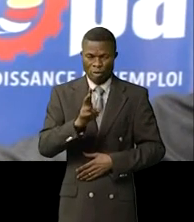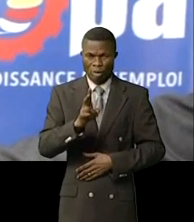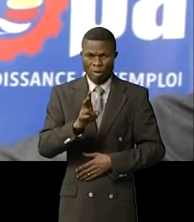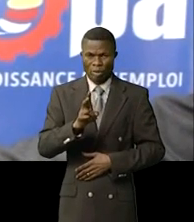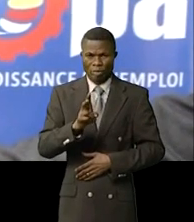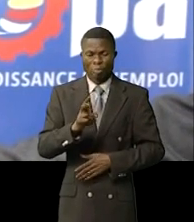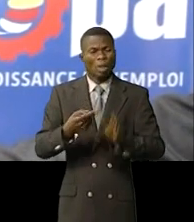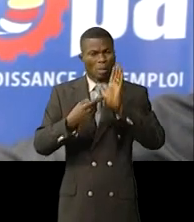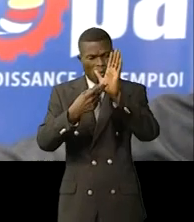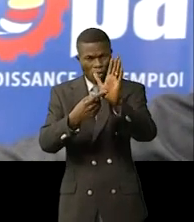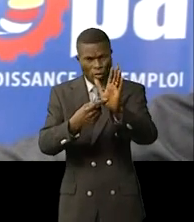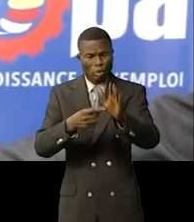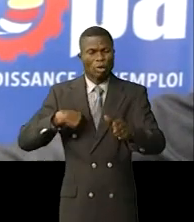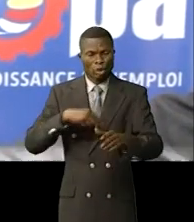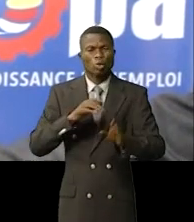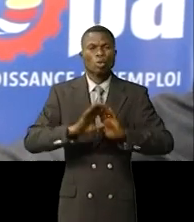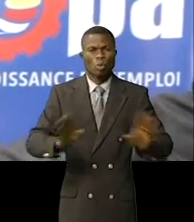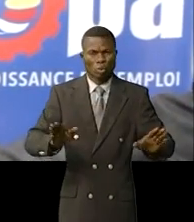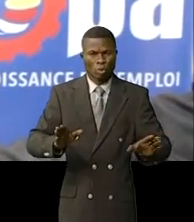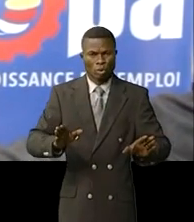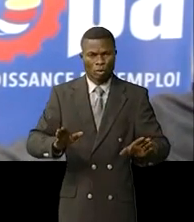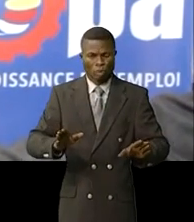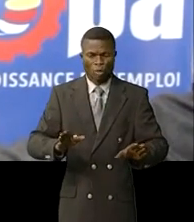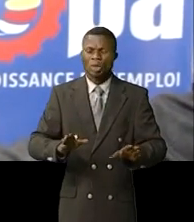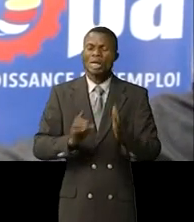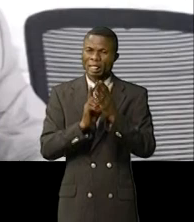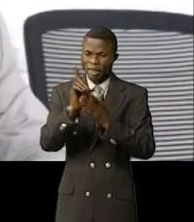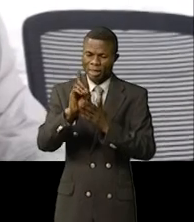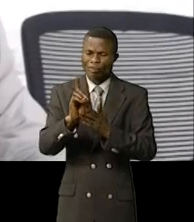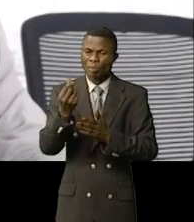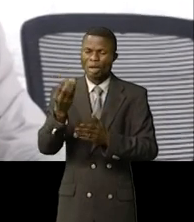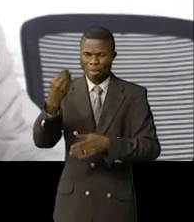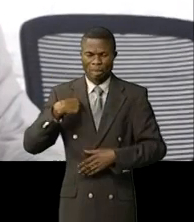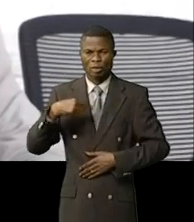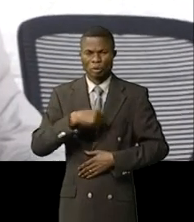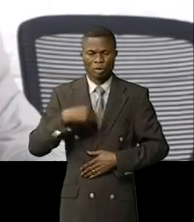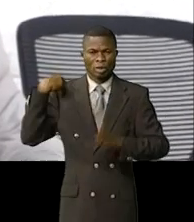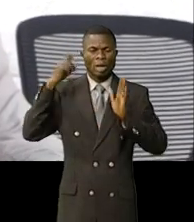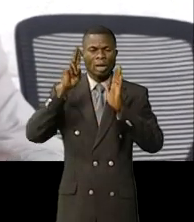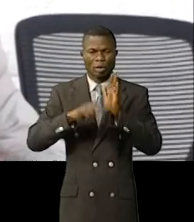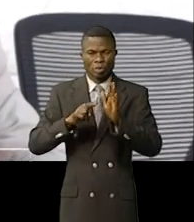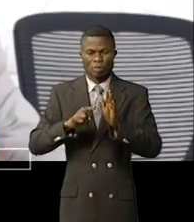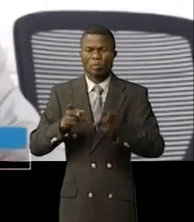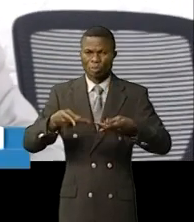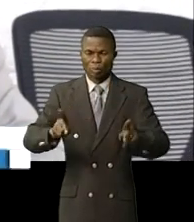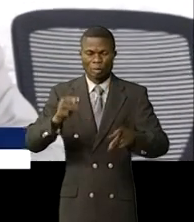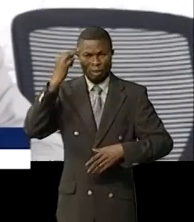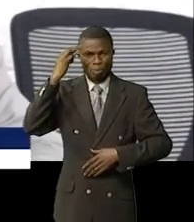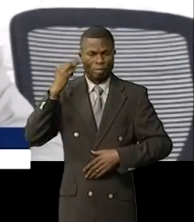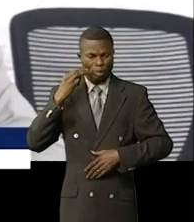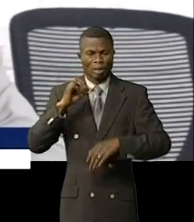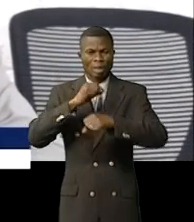lui montrer que nous sommes capables de lui donner ce qu'il veut par rapport à sa vision. Le gouvernement de la République, par le biais du ministère